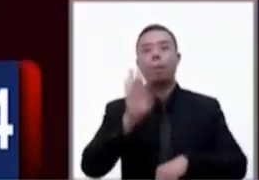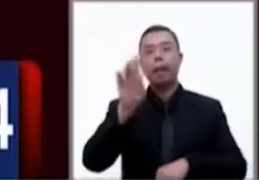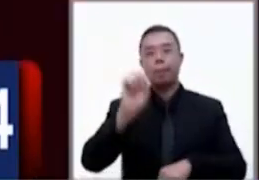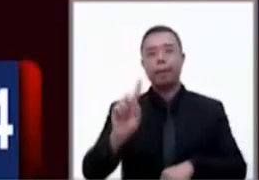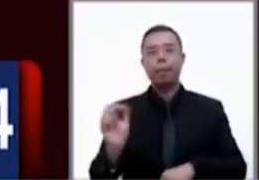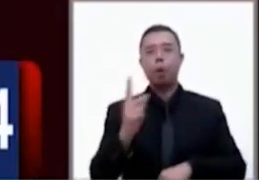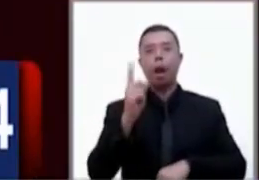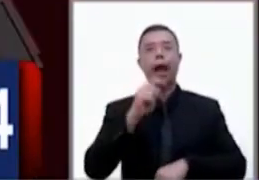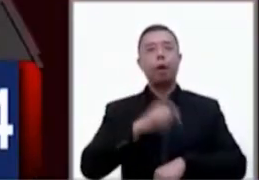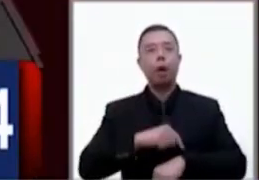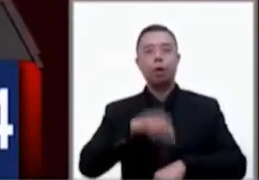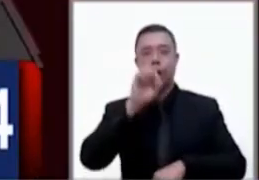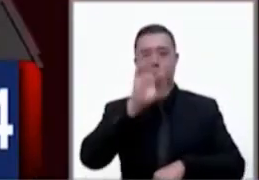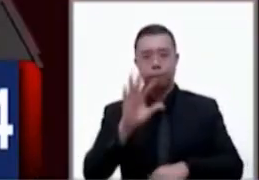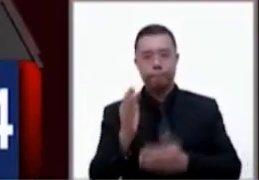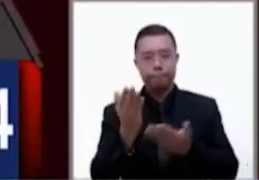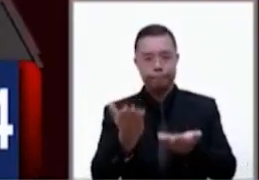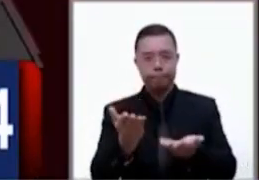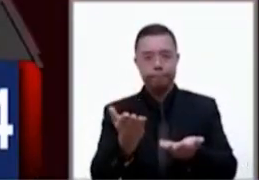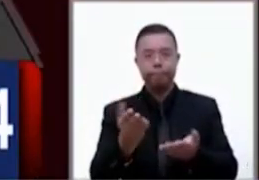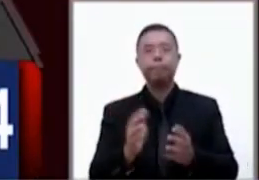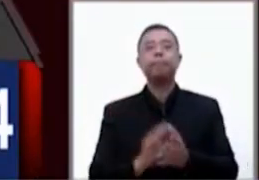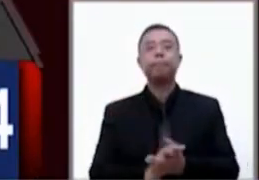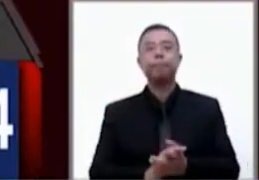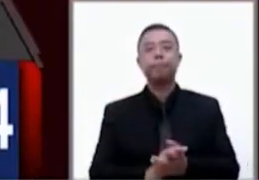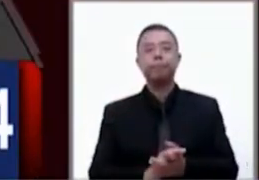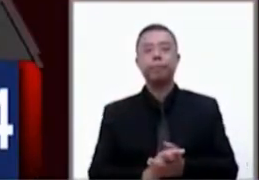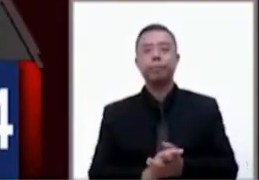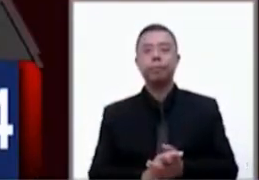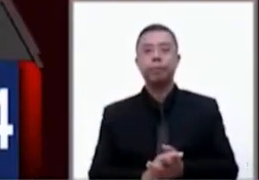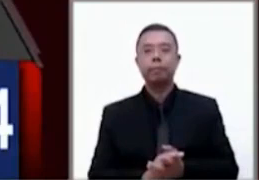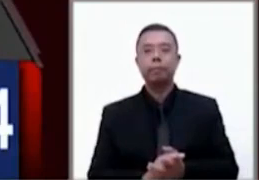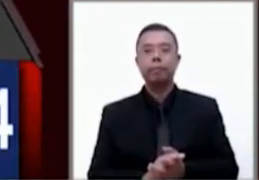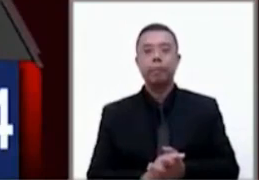menit dimulai dari saat Bapak berbicara. Silakan.